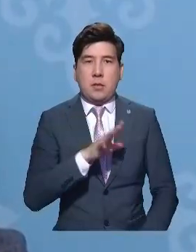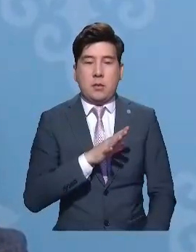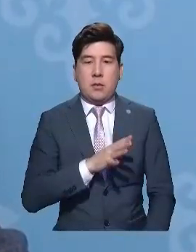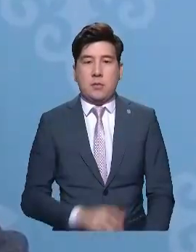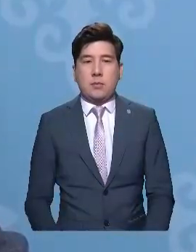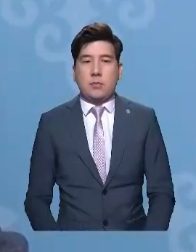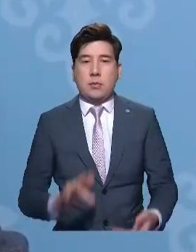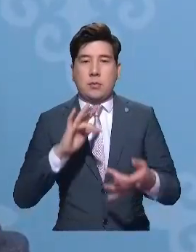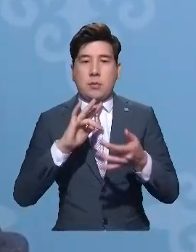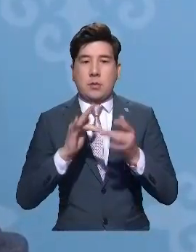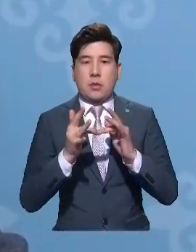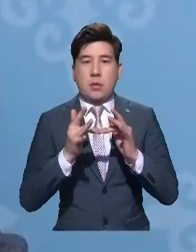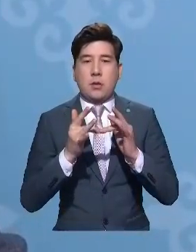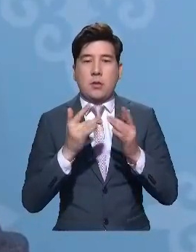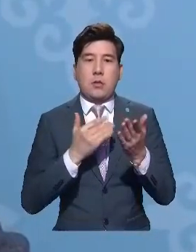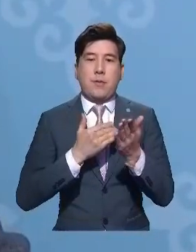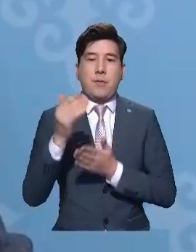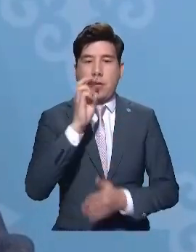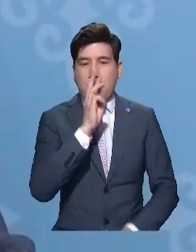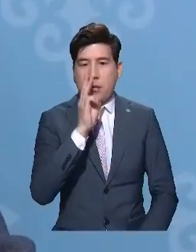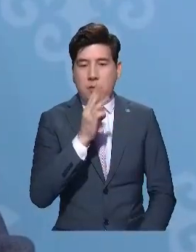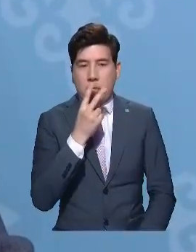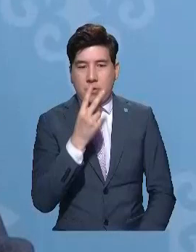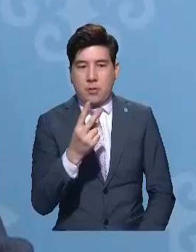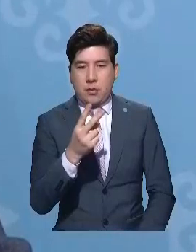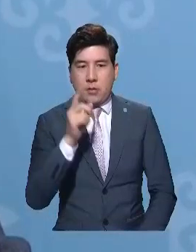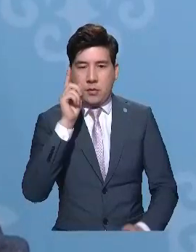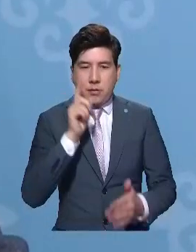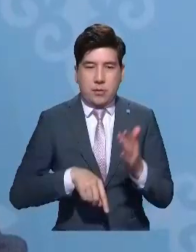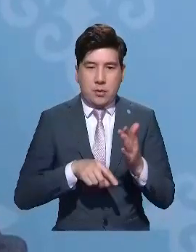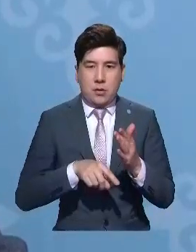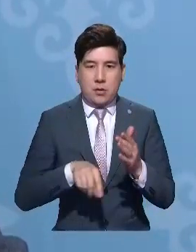İnternetten joğarı aylıqtı köret, soğan senip kalat, barıp,